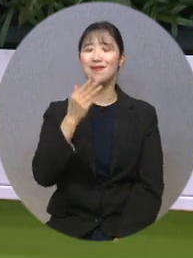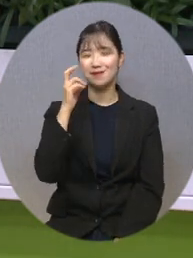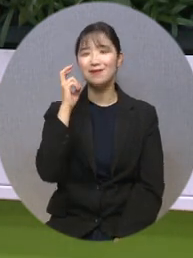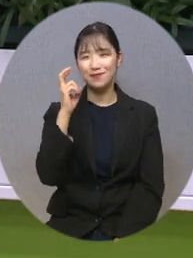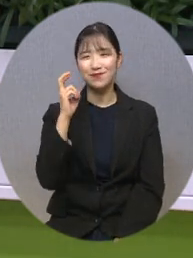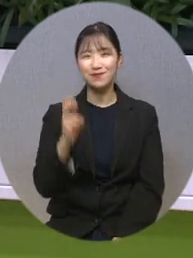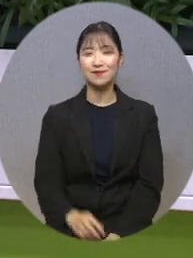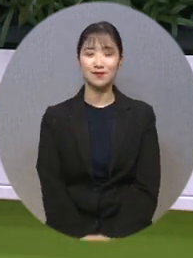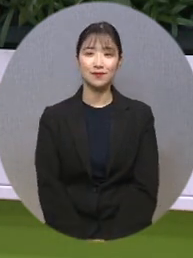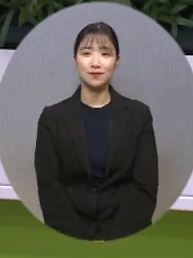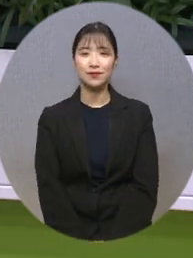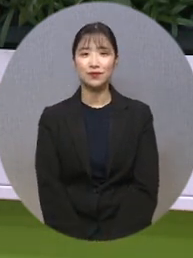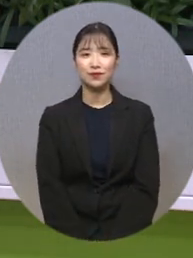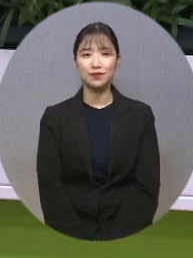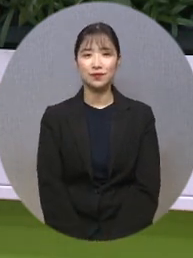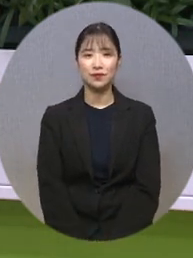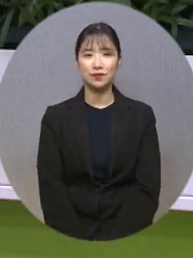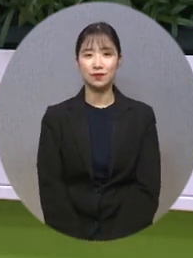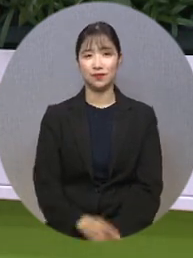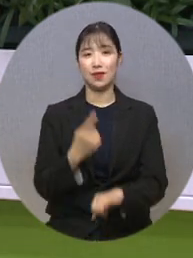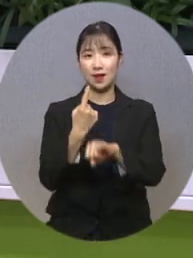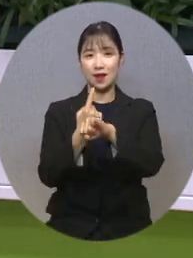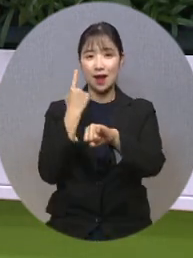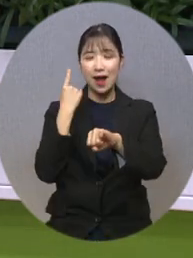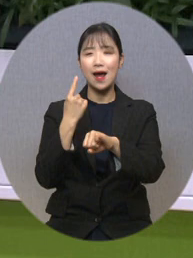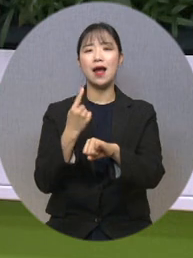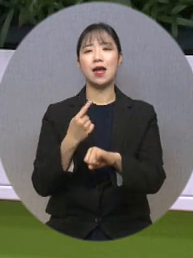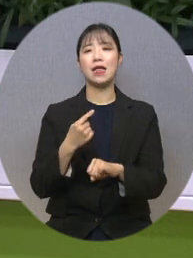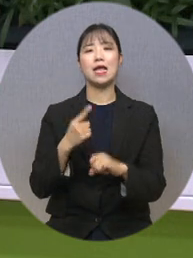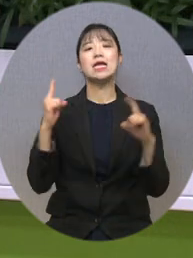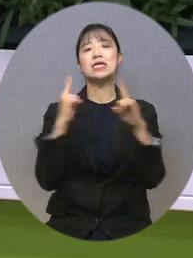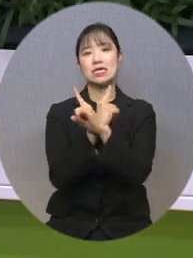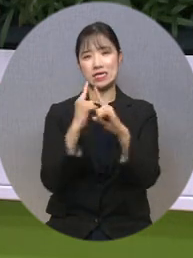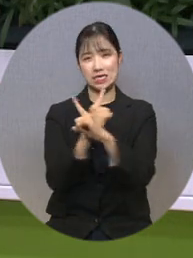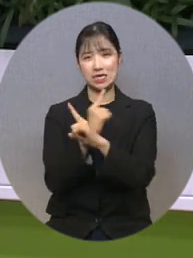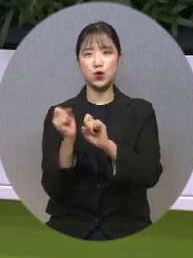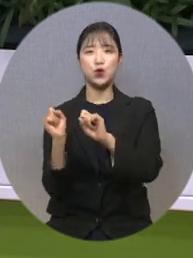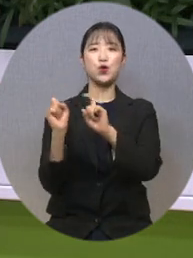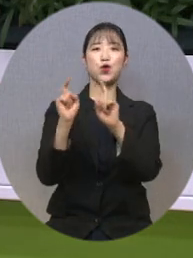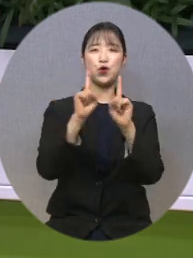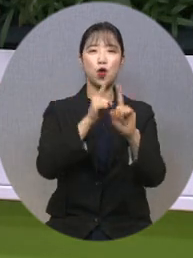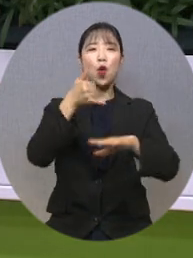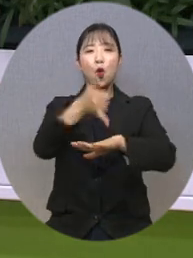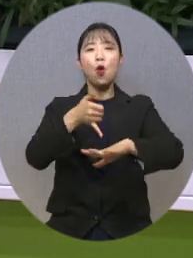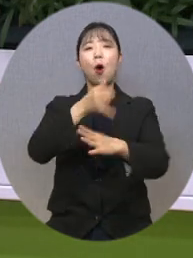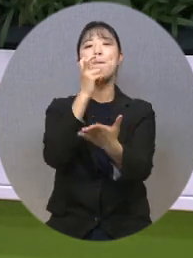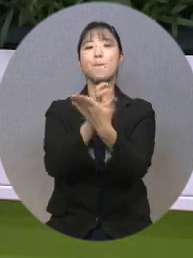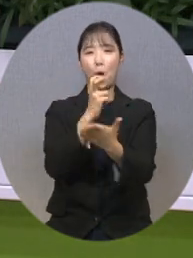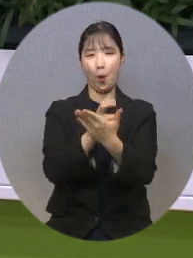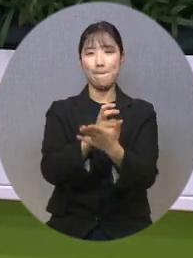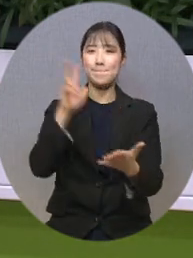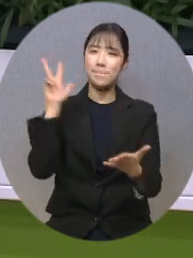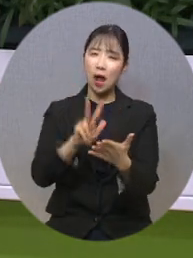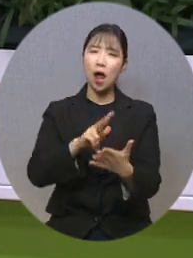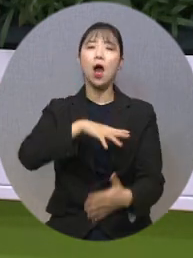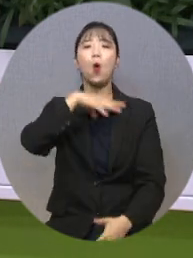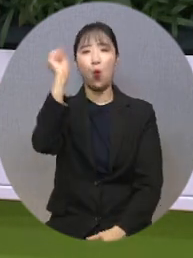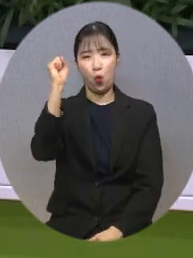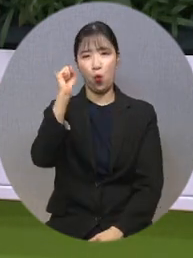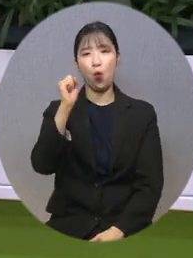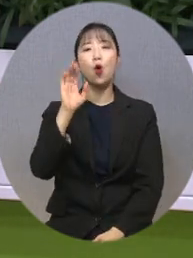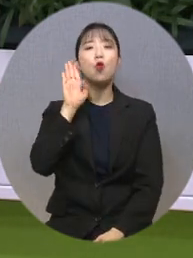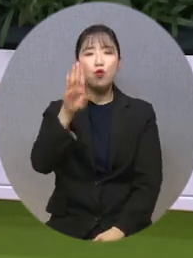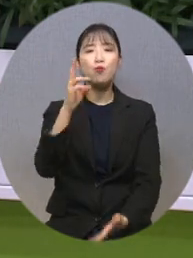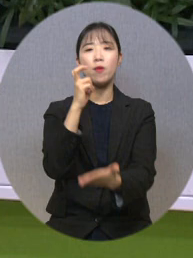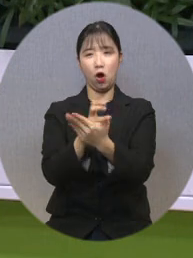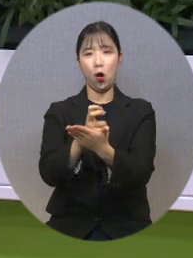않을까 생각을 합니다. 작년에 치유농업법이라는 게 통과가 되면서 법이 생겼어요. 치유농업이라는